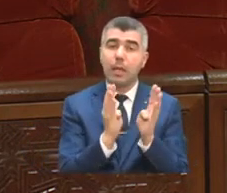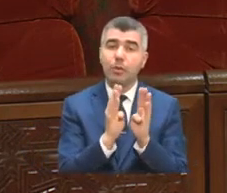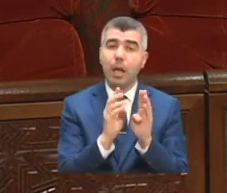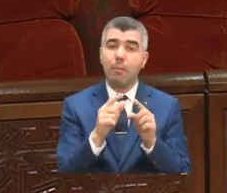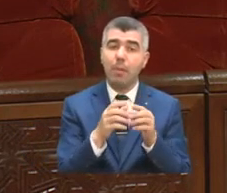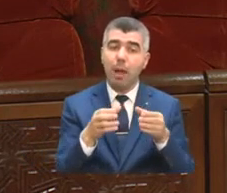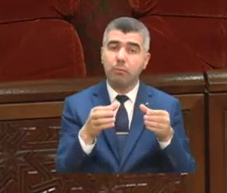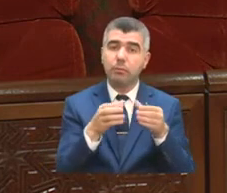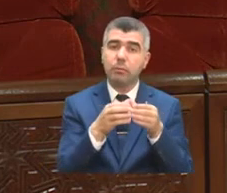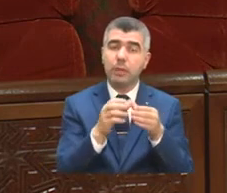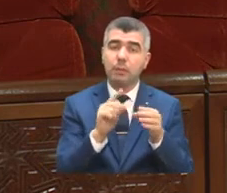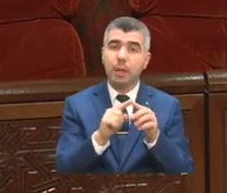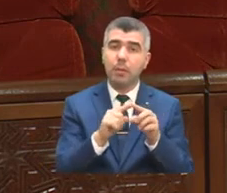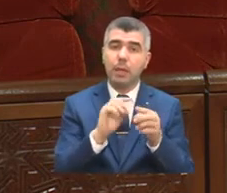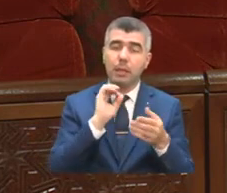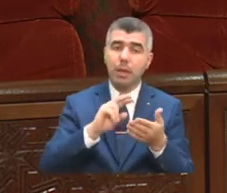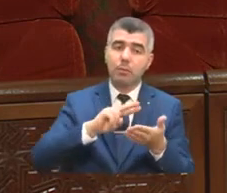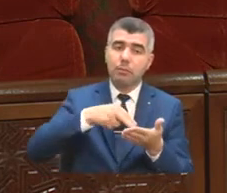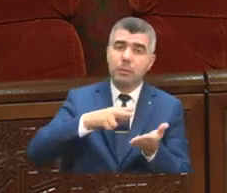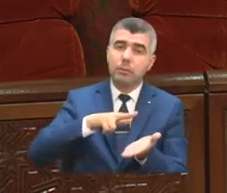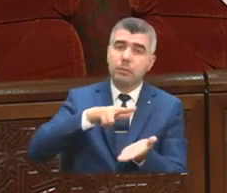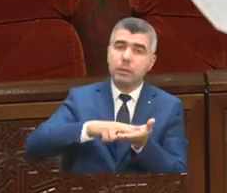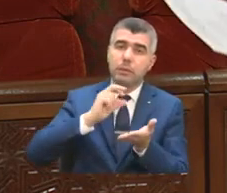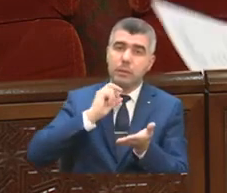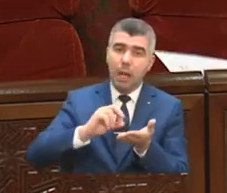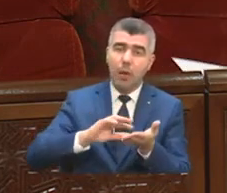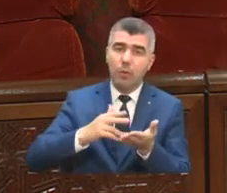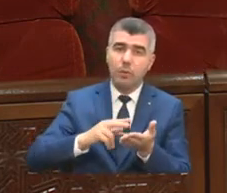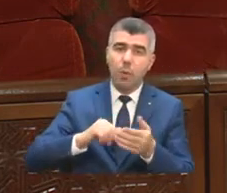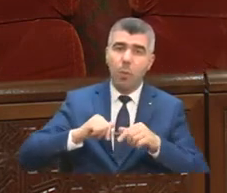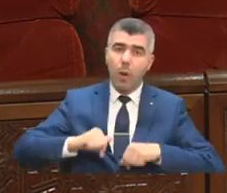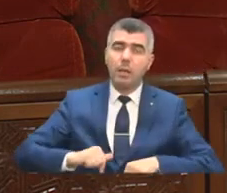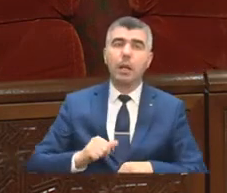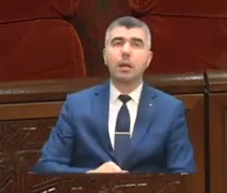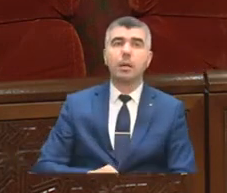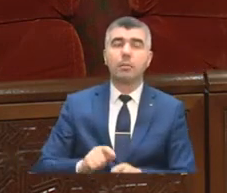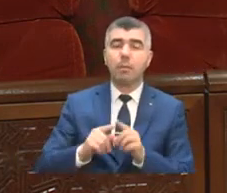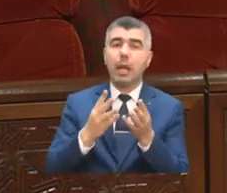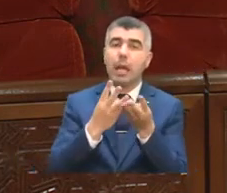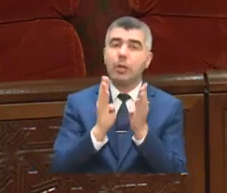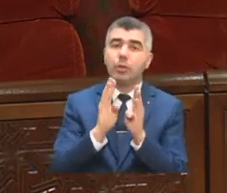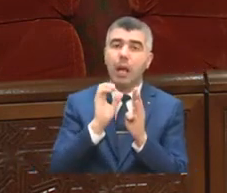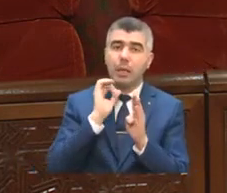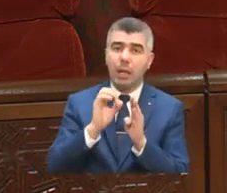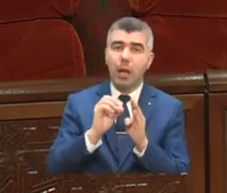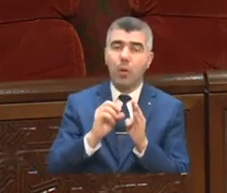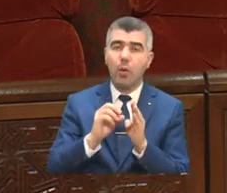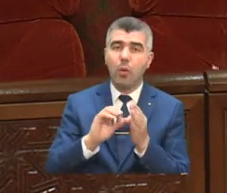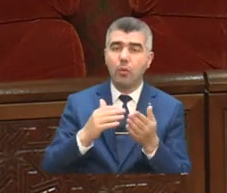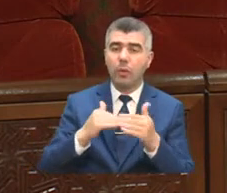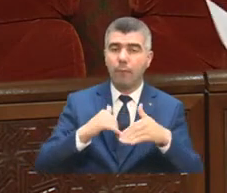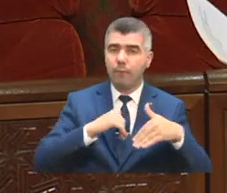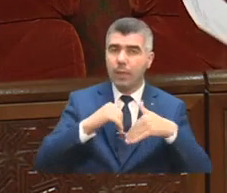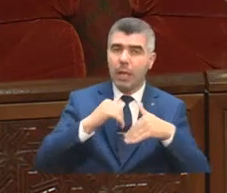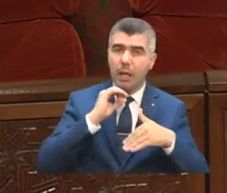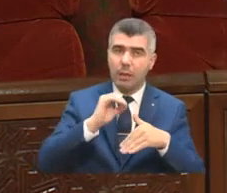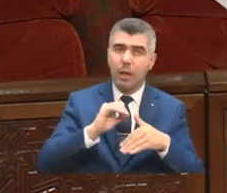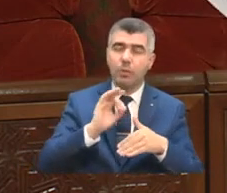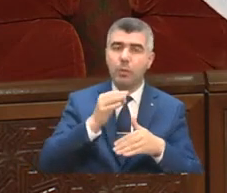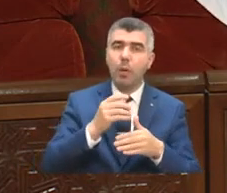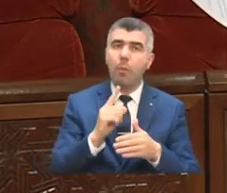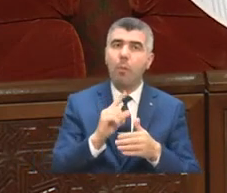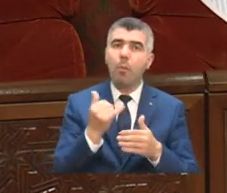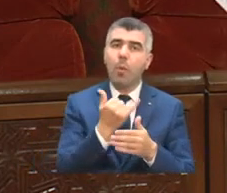للنقل لدراسه طلبات الحصول على رخص النقل المزدوج، كما ان اللجنه الوطنيه للنقل كانت ولا زالت تعطي دائما الاولويه